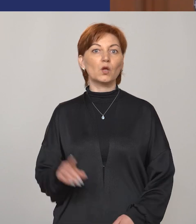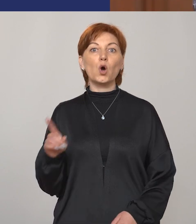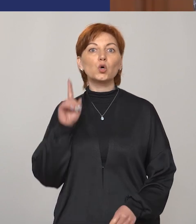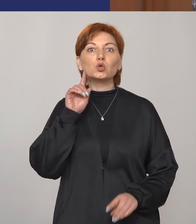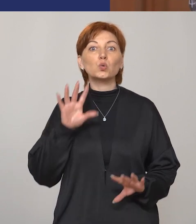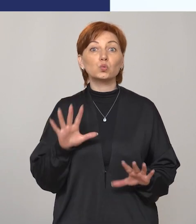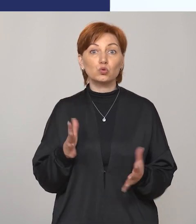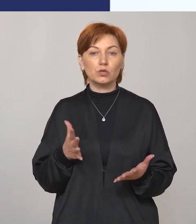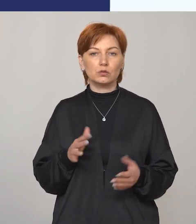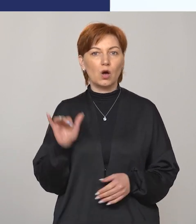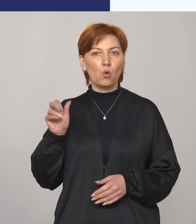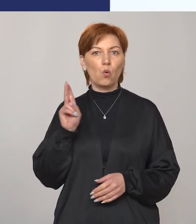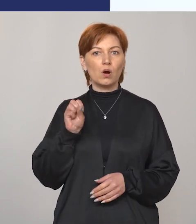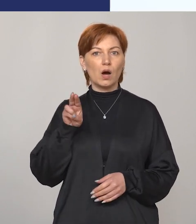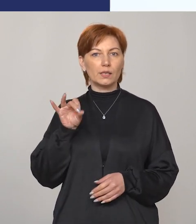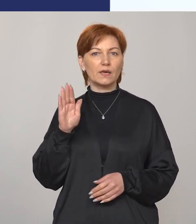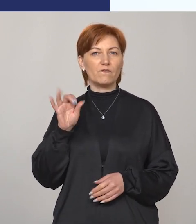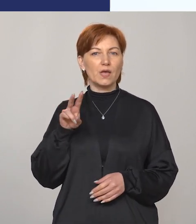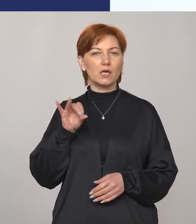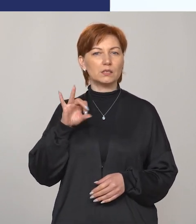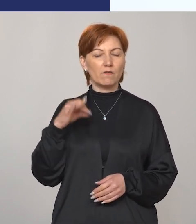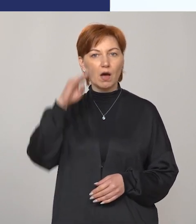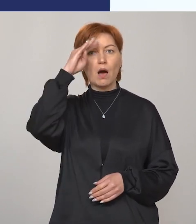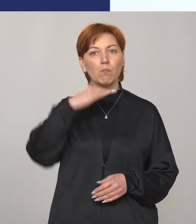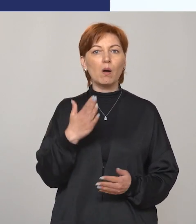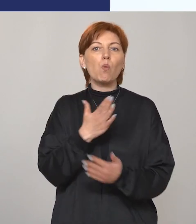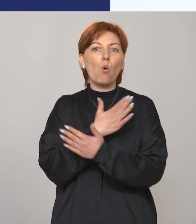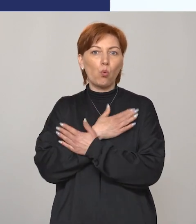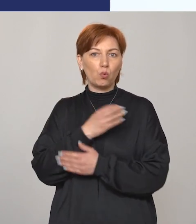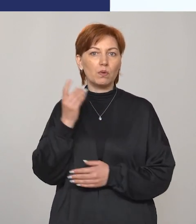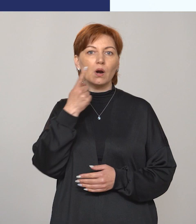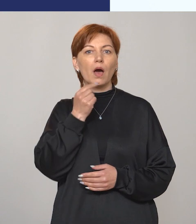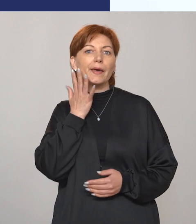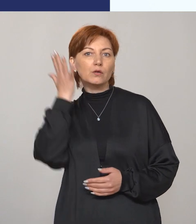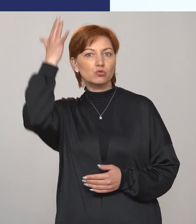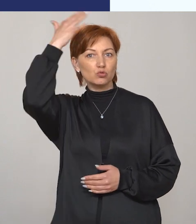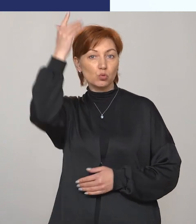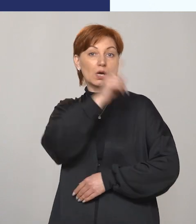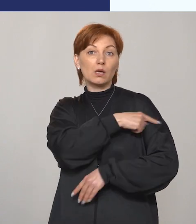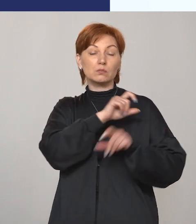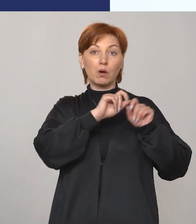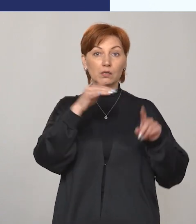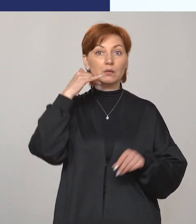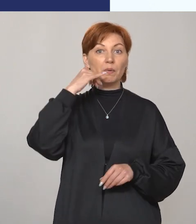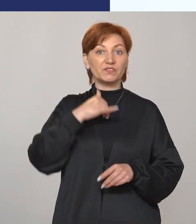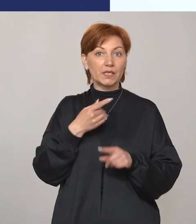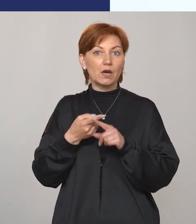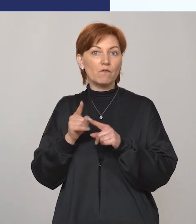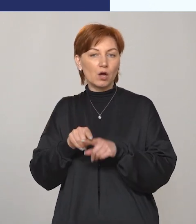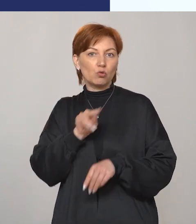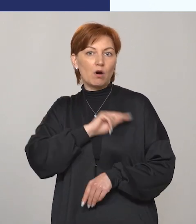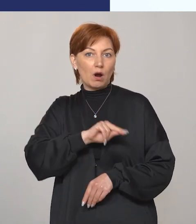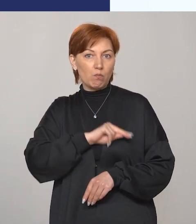Что случилось? У Кати Вересовой папа умер. Инсульт. Из больницы позвонили, в которой он работал, и сказали, что он провел